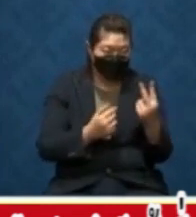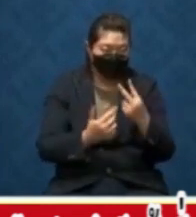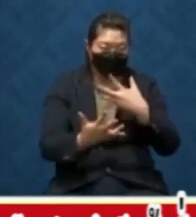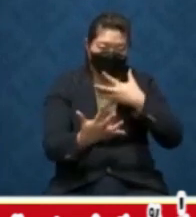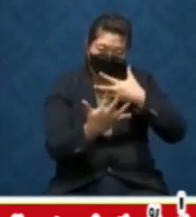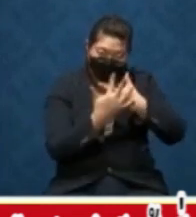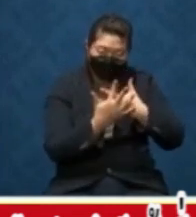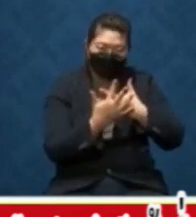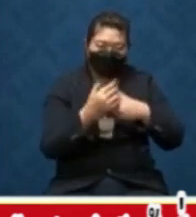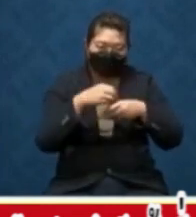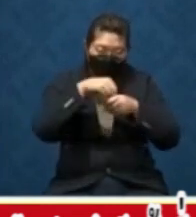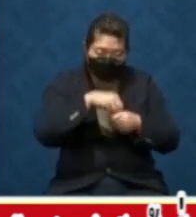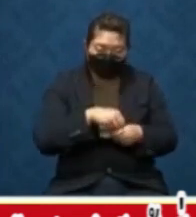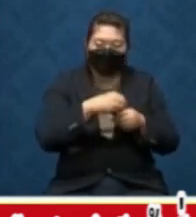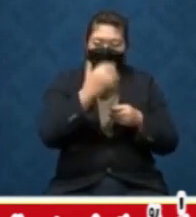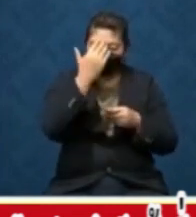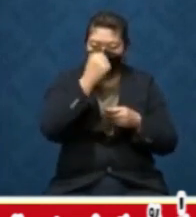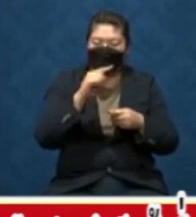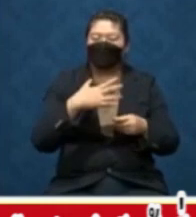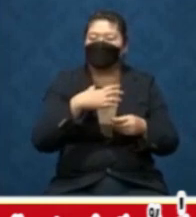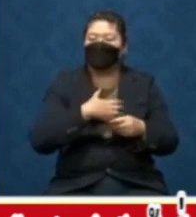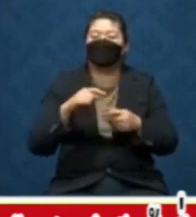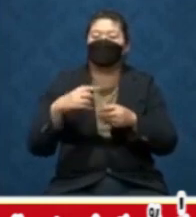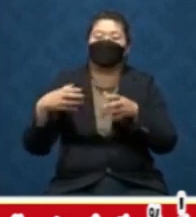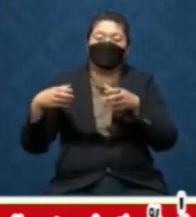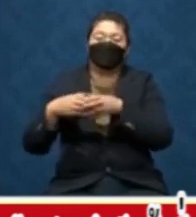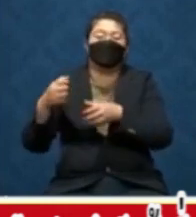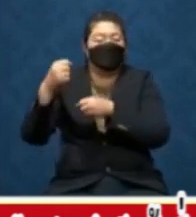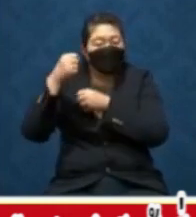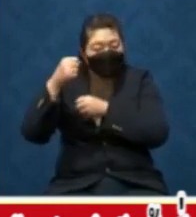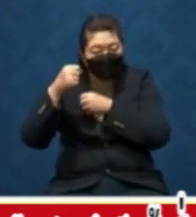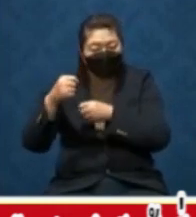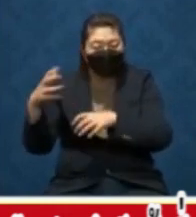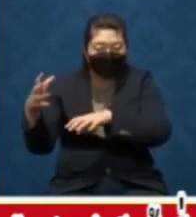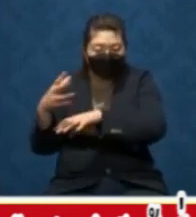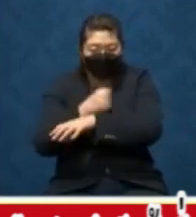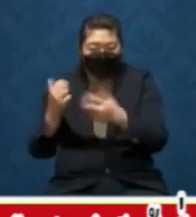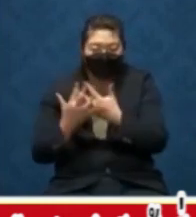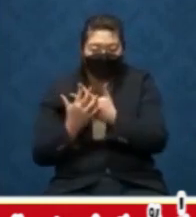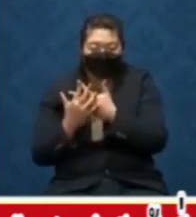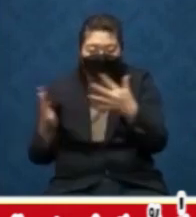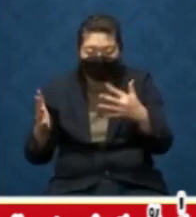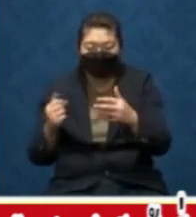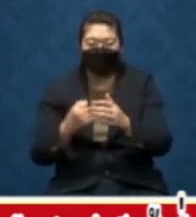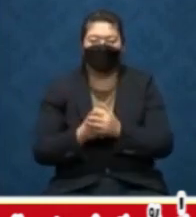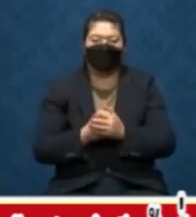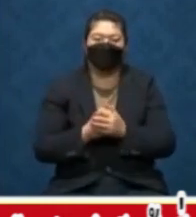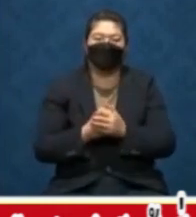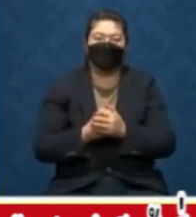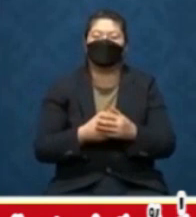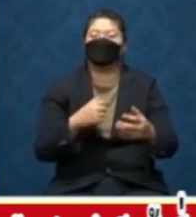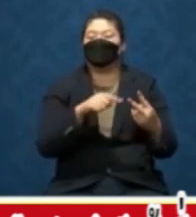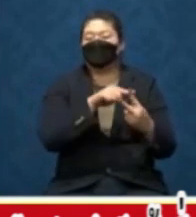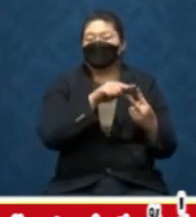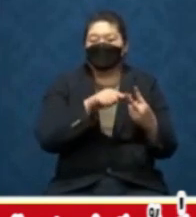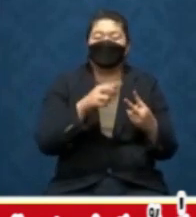ว่าเพื่อนๆของน้องจะได้ประกันตัวน้องใช้กิจกรรมที่บอกว่าและเลือดแลกด้วยเลือดด้วยการ